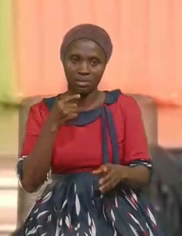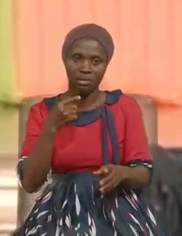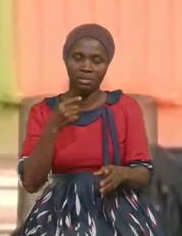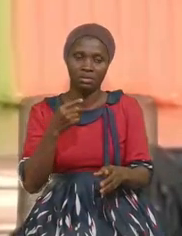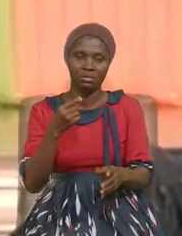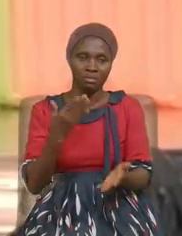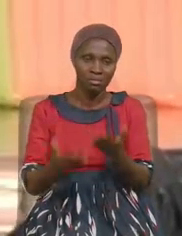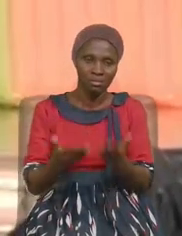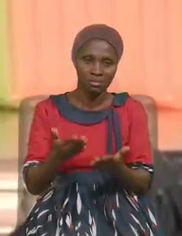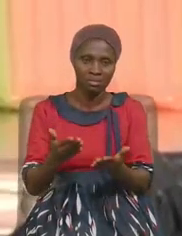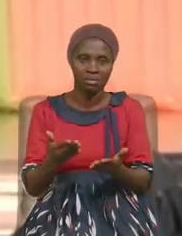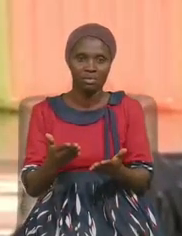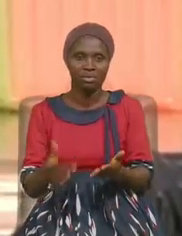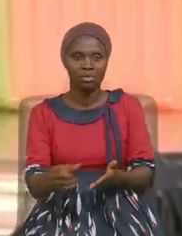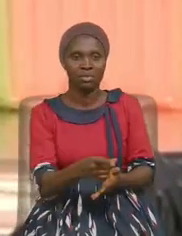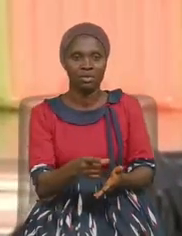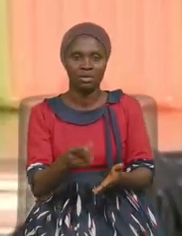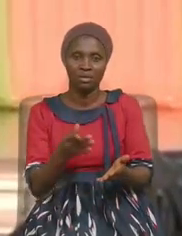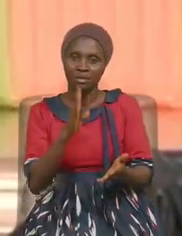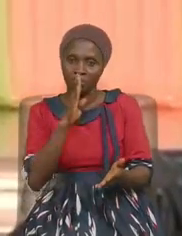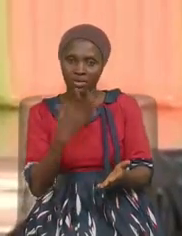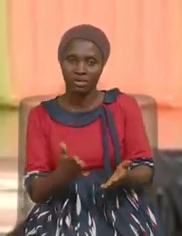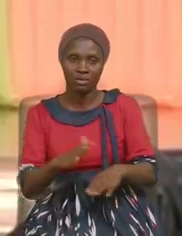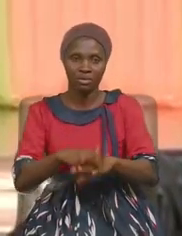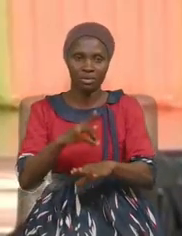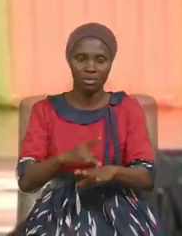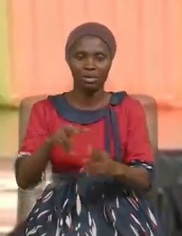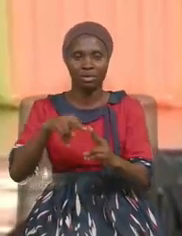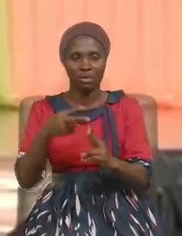Par le sang de sa croix.